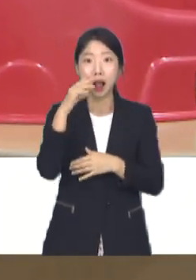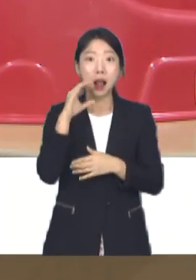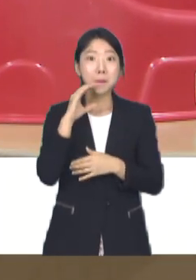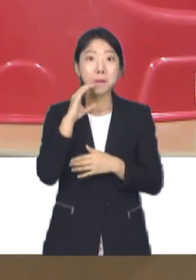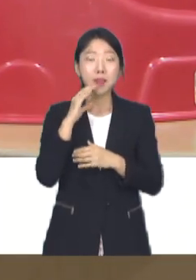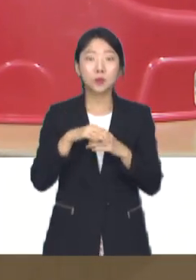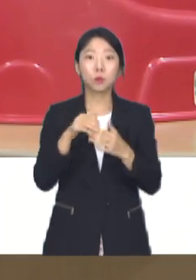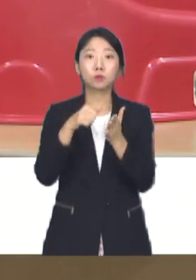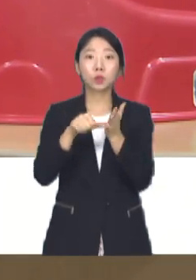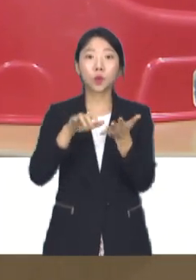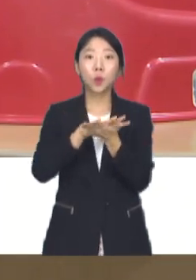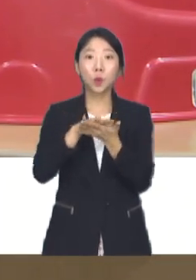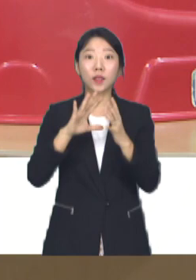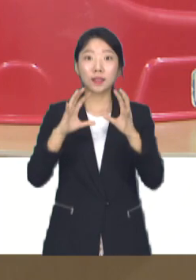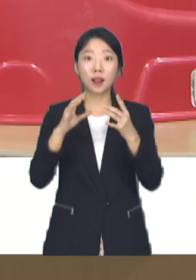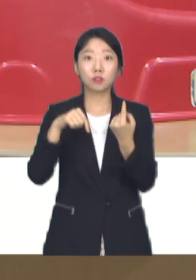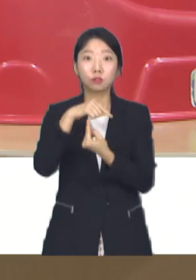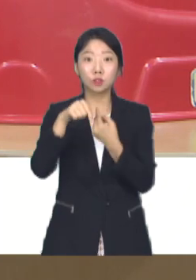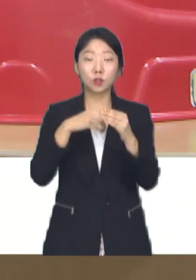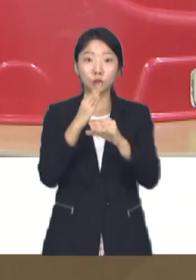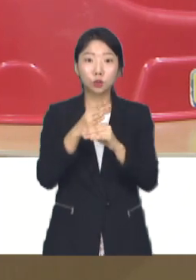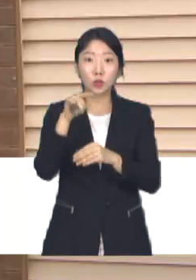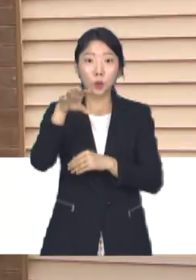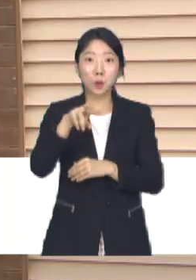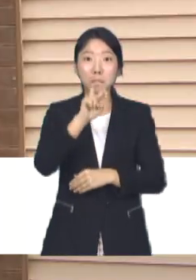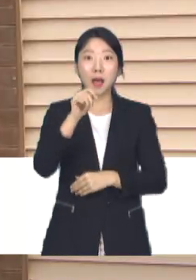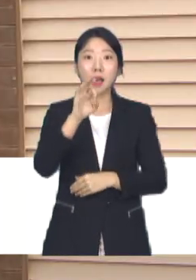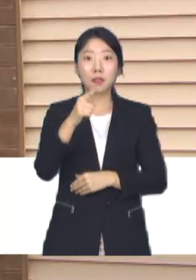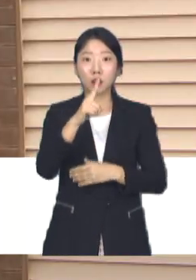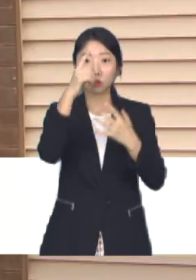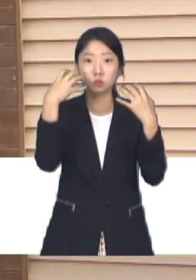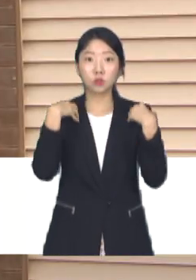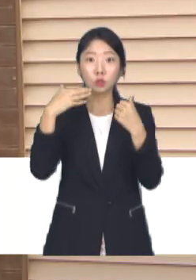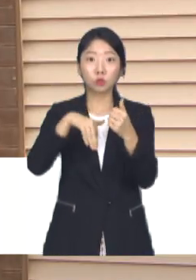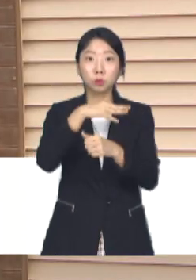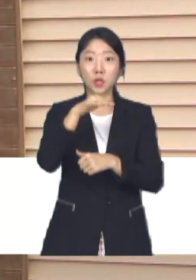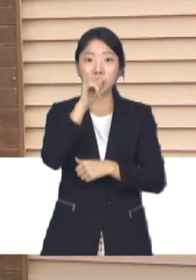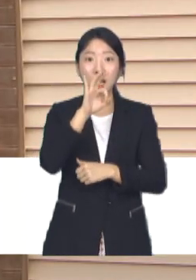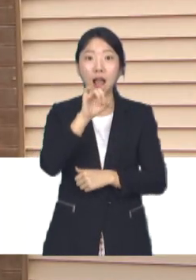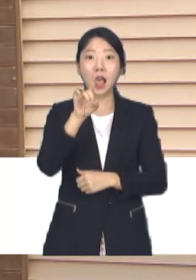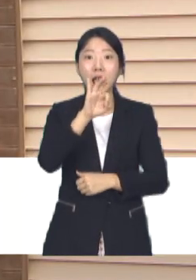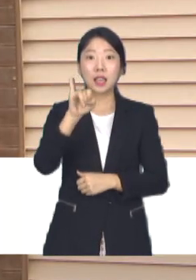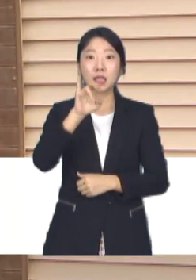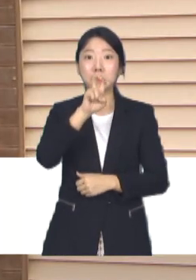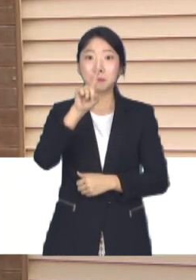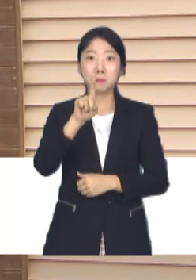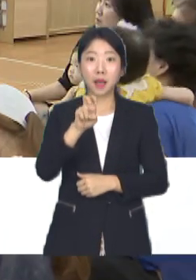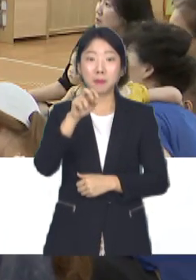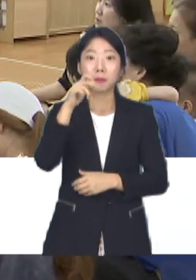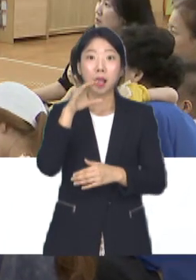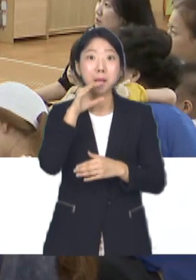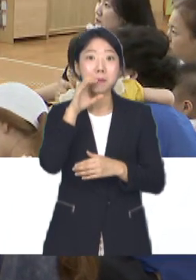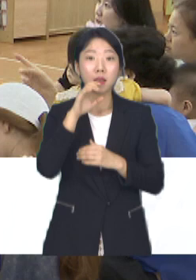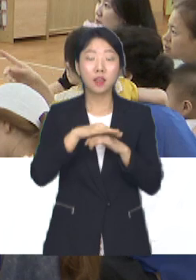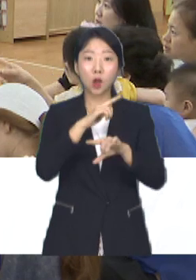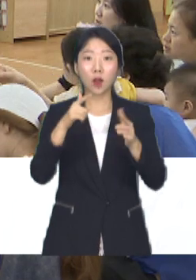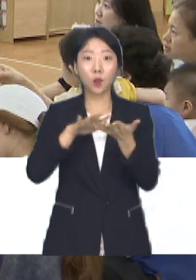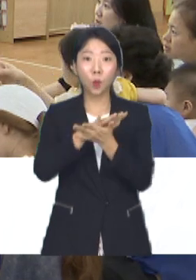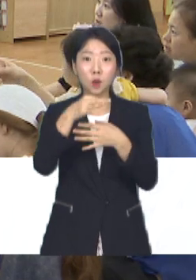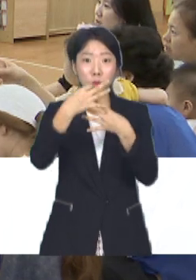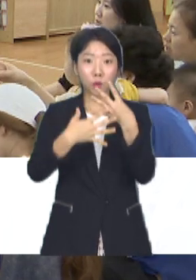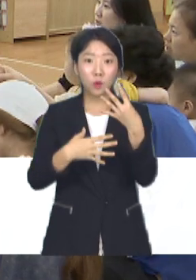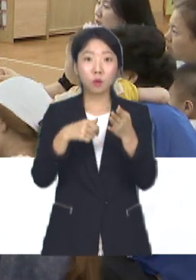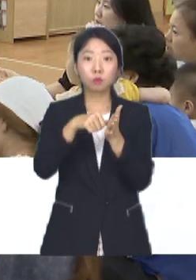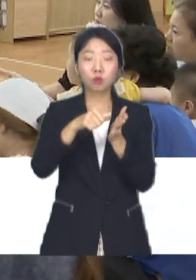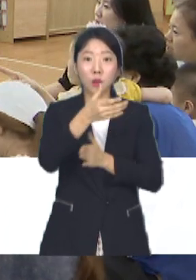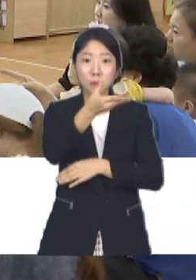카페와 장난감 나라를 운영하고 있습니다. 이곳은 만안구청 인근에 위치한 아이만 카페. 다양한 놀이